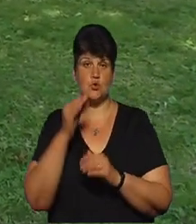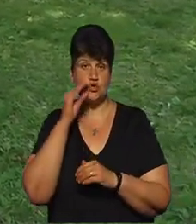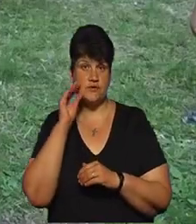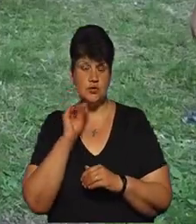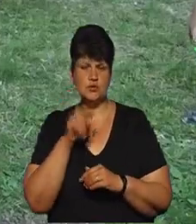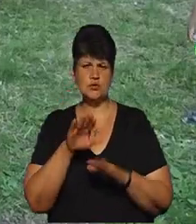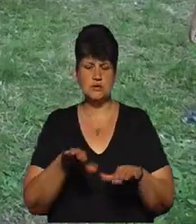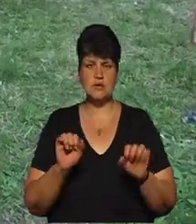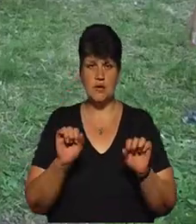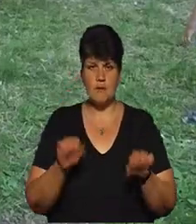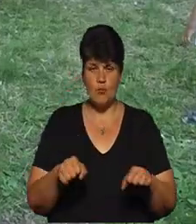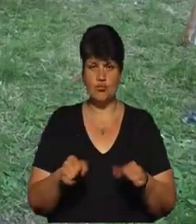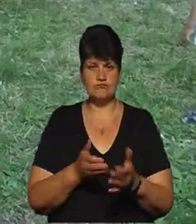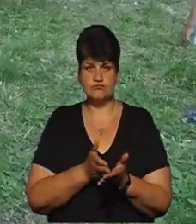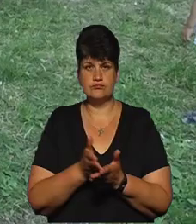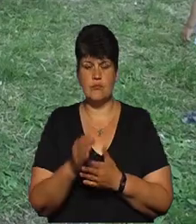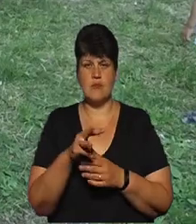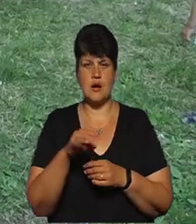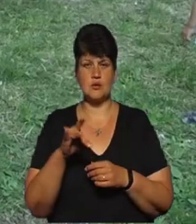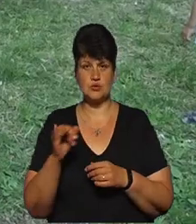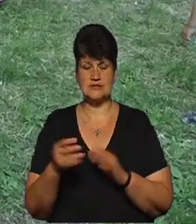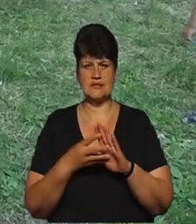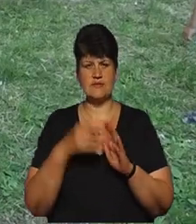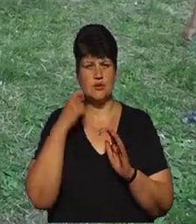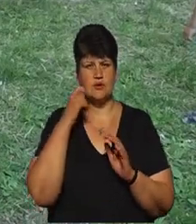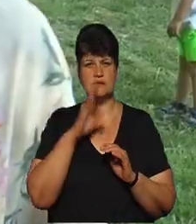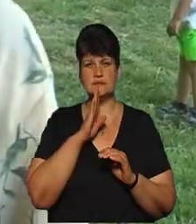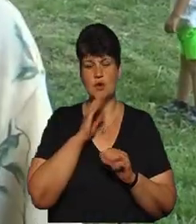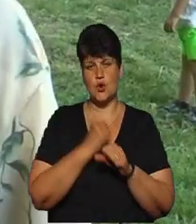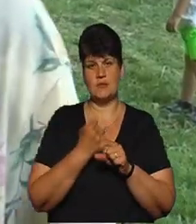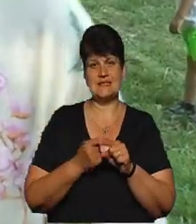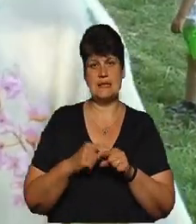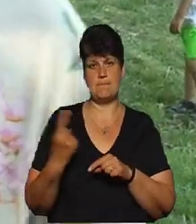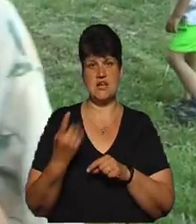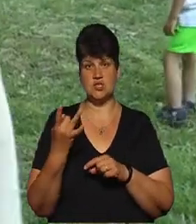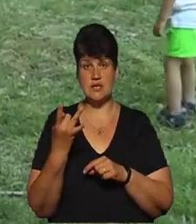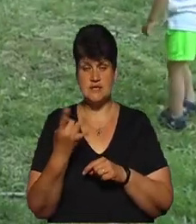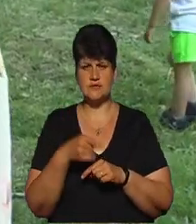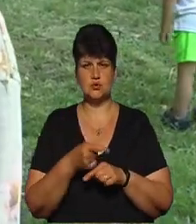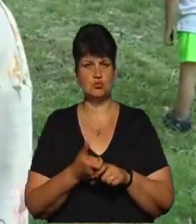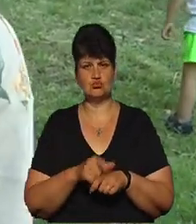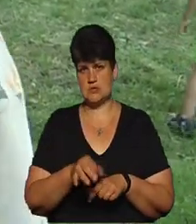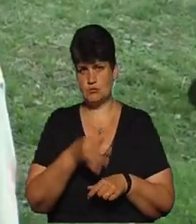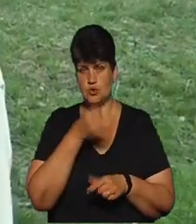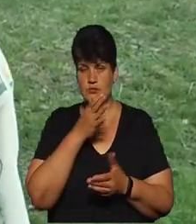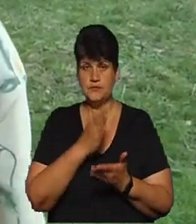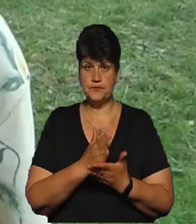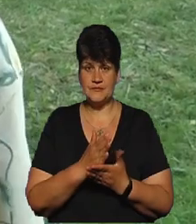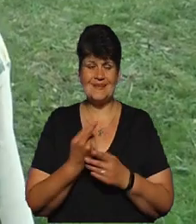подолати канатний маршрут. 9-річна Софія робить це вперше. Мені дуже сподобалось, бо це